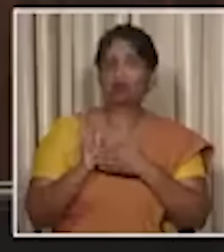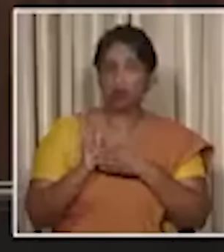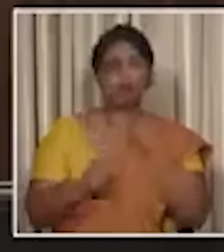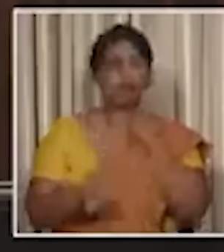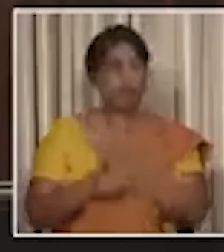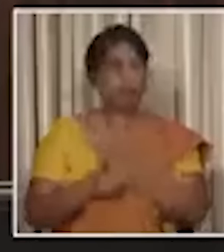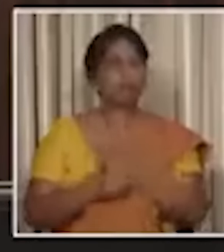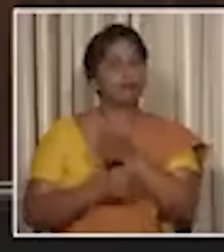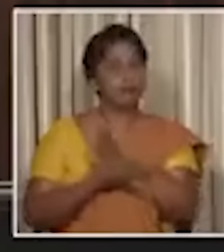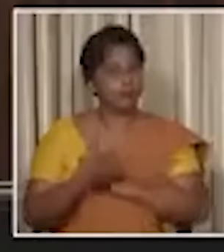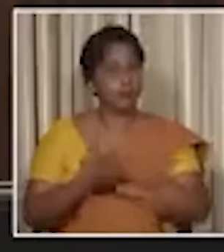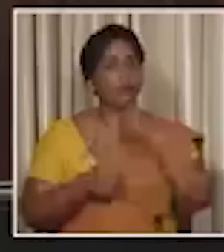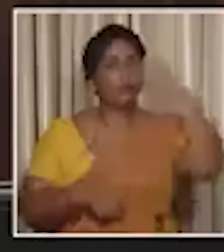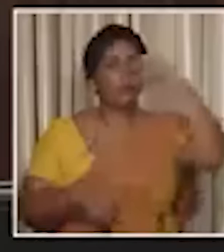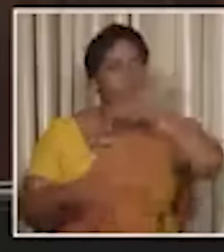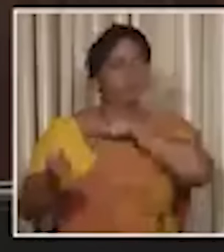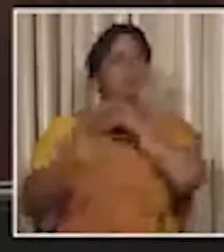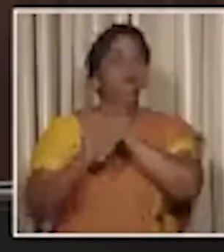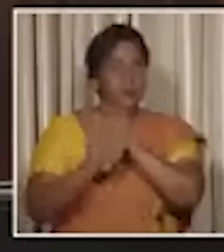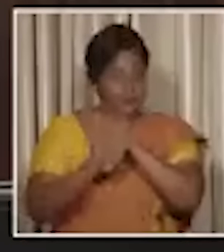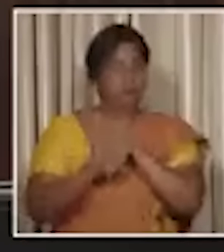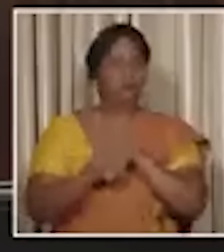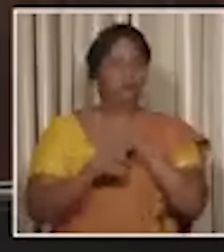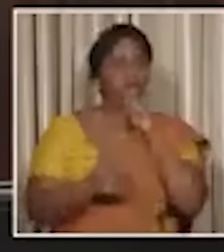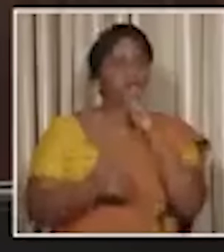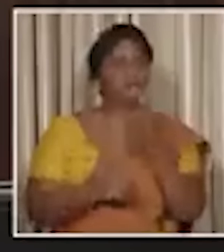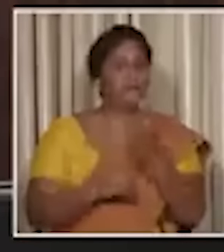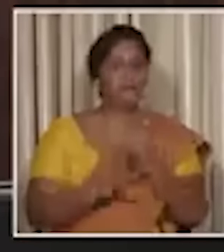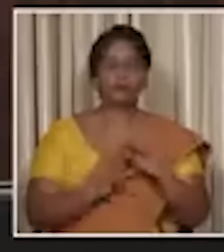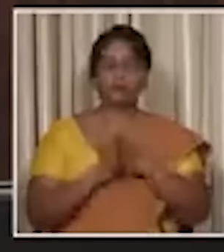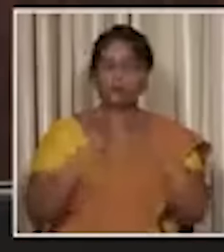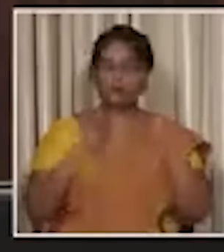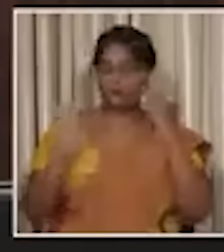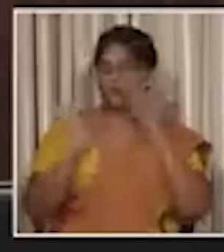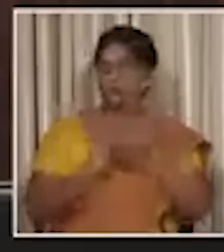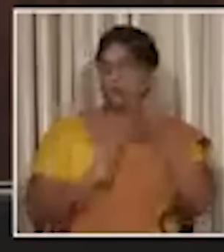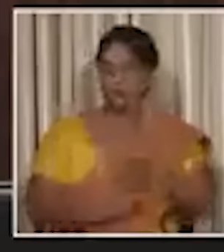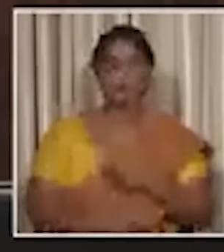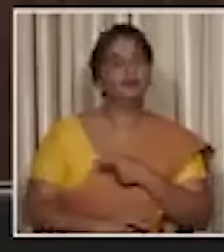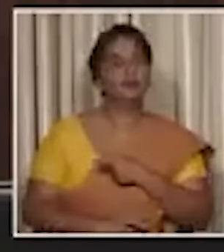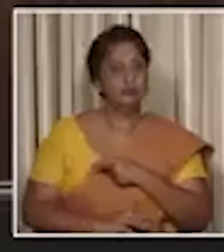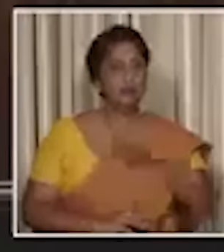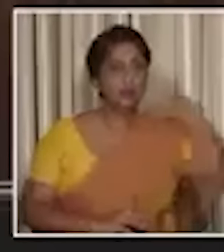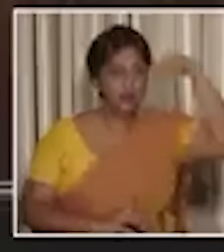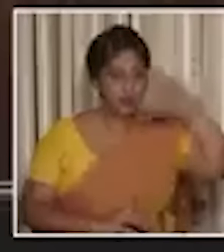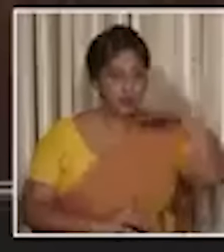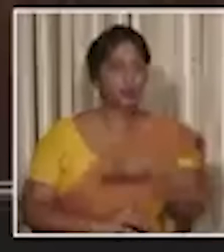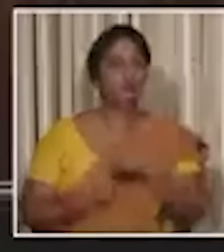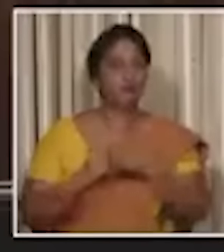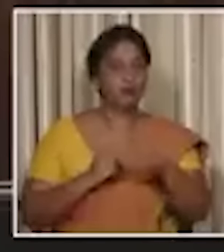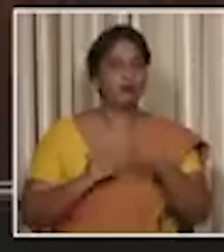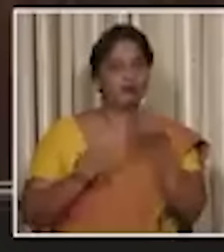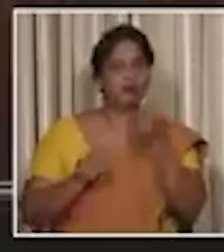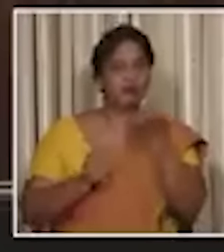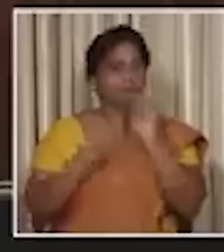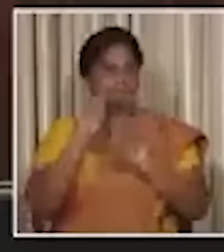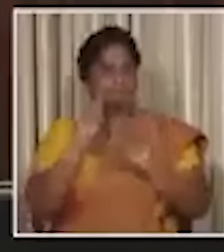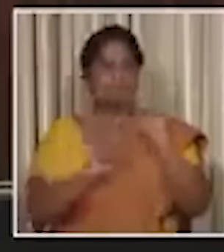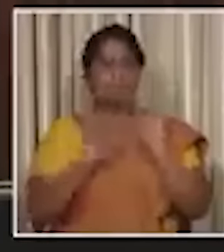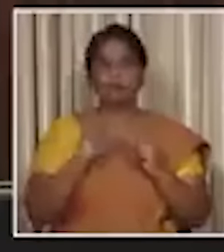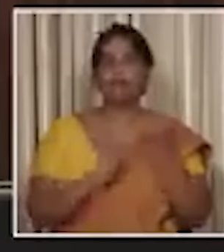தற்போது நாங்கள் உள்நாட்டு கைத்தொழில்துறையாளர் கூட இதை பற்றி நாங்கள் கலந்துரையாடி இருக்கின்றோம். அது முழுமையாக அரசாங்கத்தின் நாள் மாத்திரம் செய்யக்கூடியதா